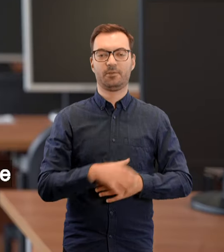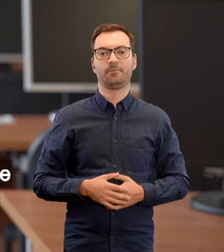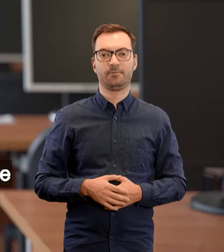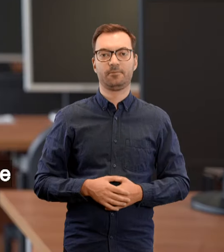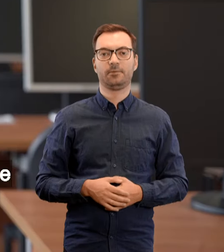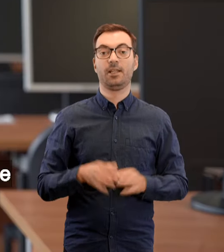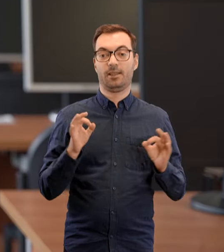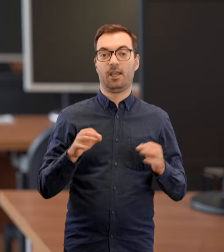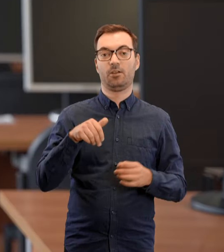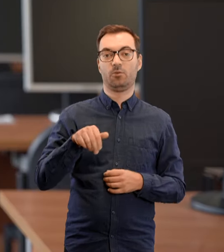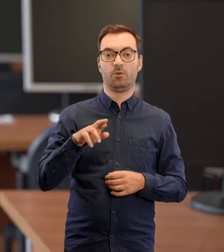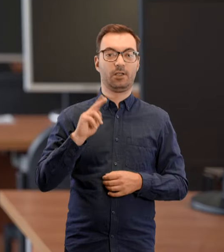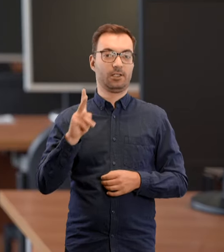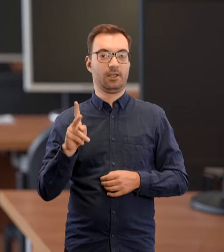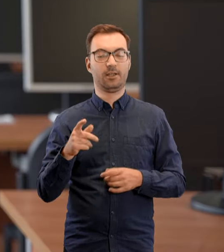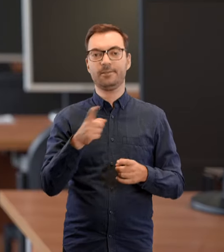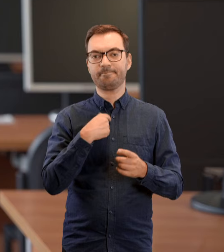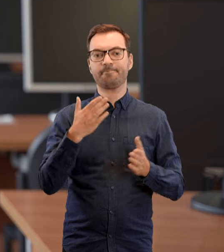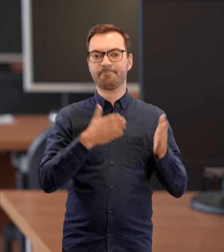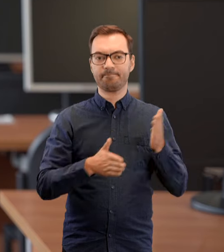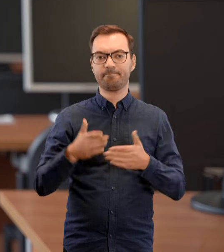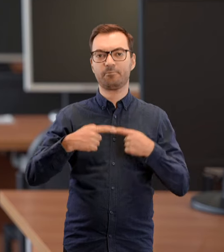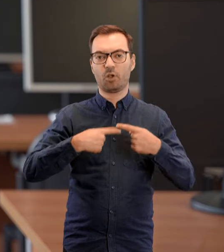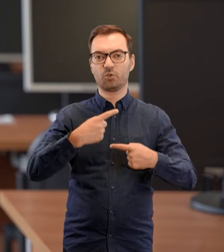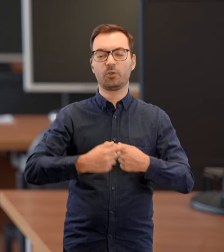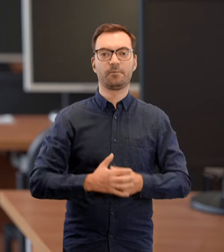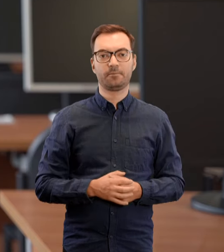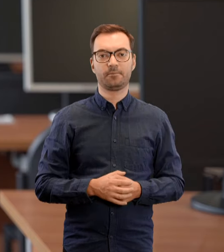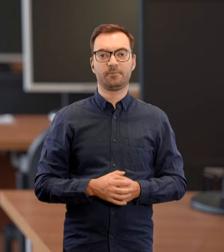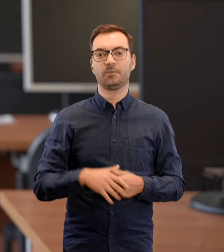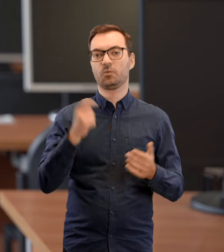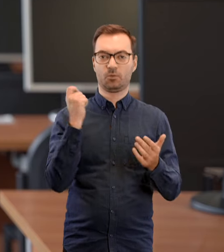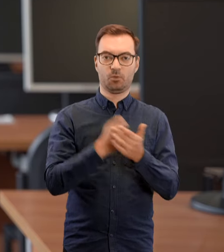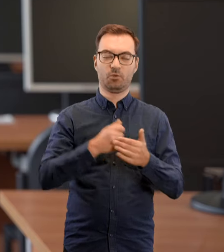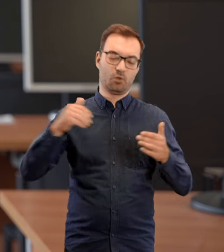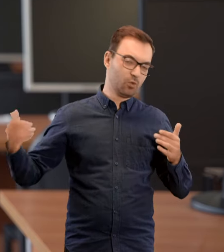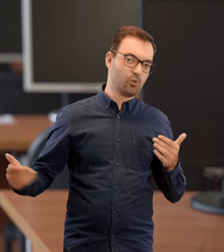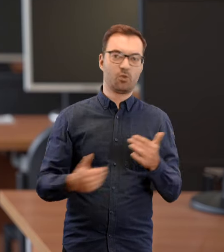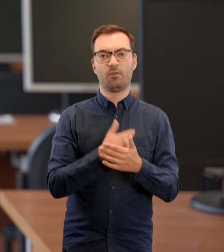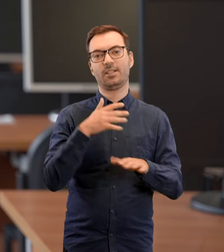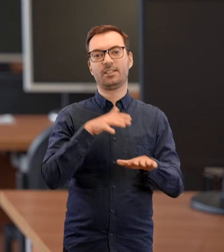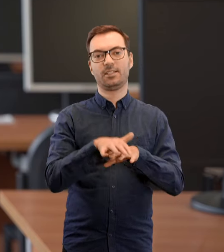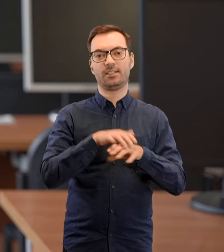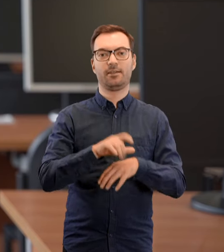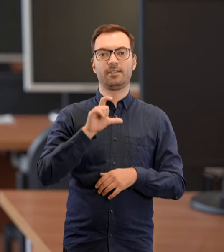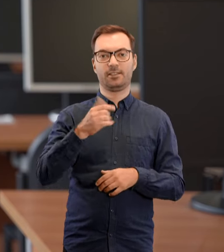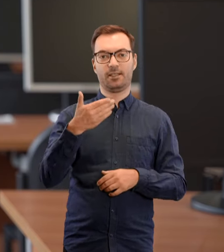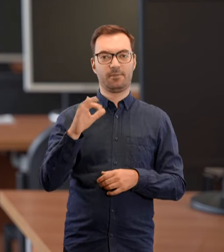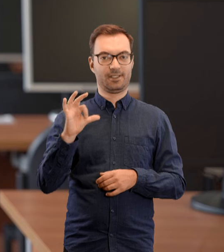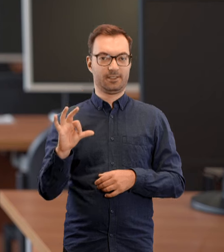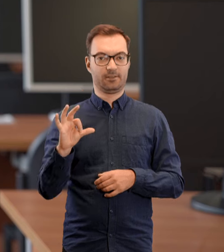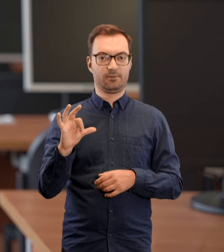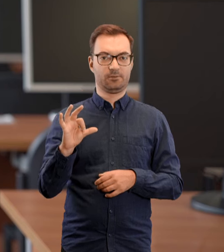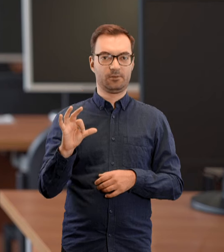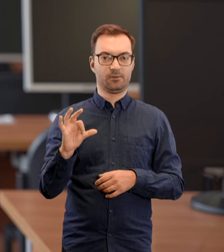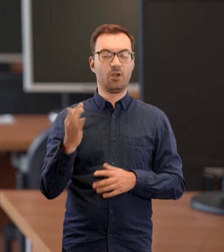Rolniczy w Krakowie jest w trakcie procedury mającej na celu zakup nowego systemu CMS, który od początku